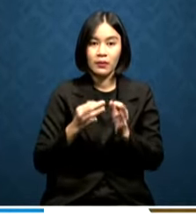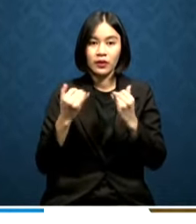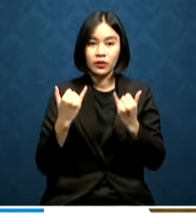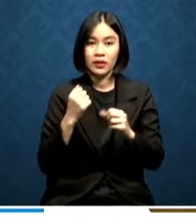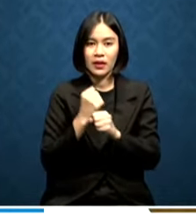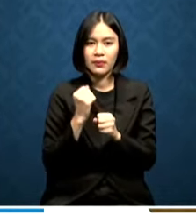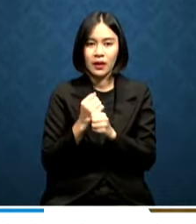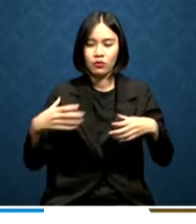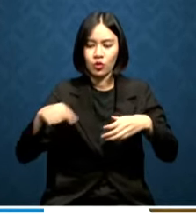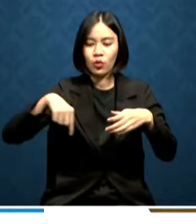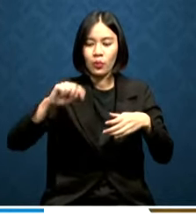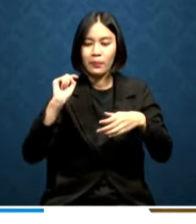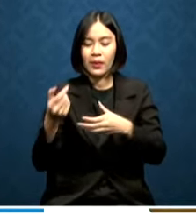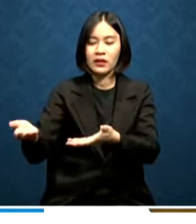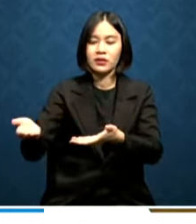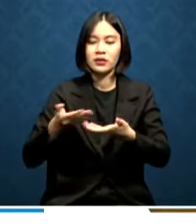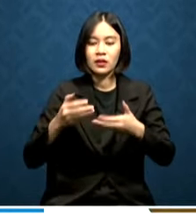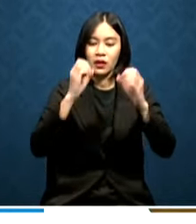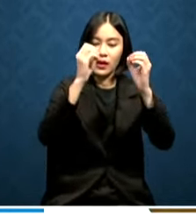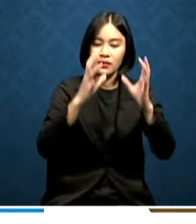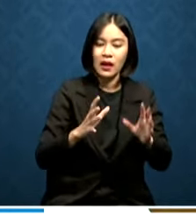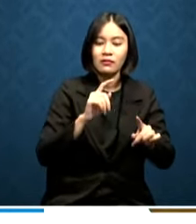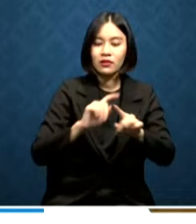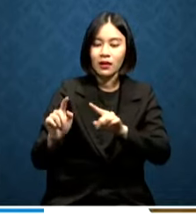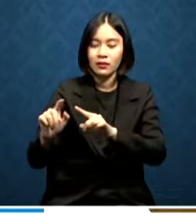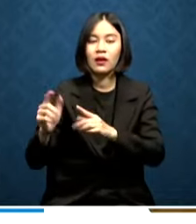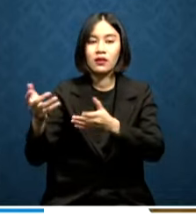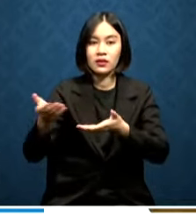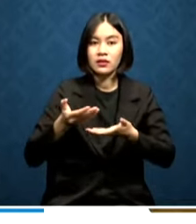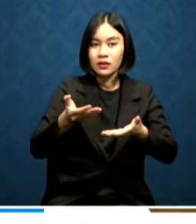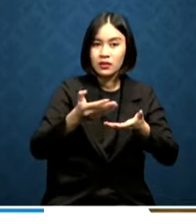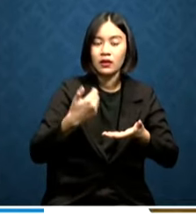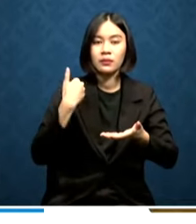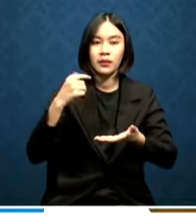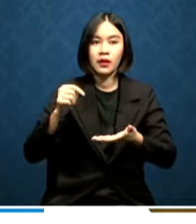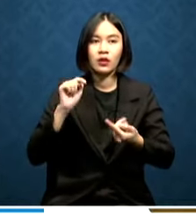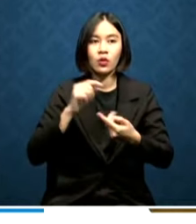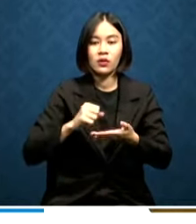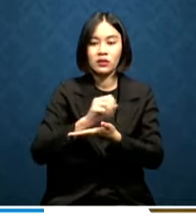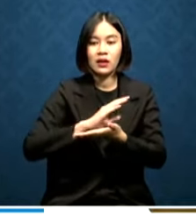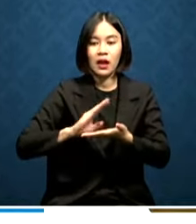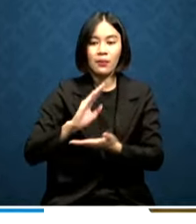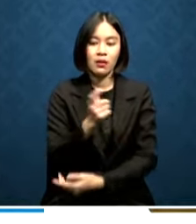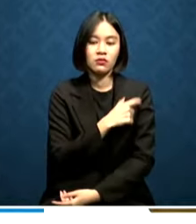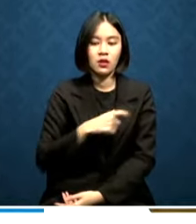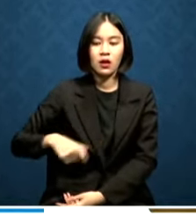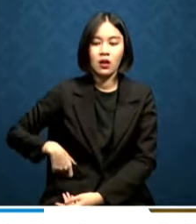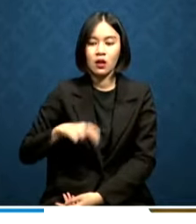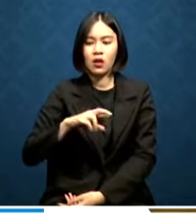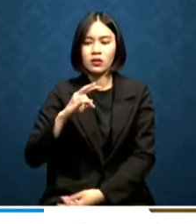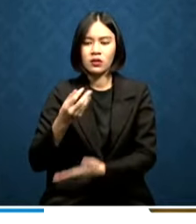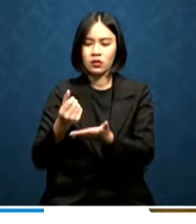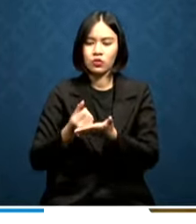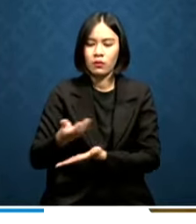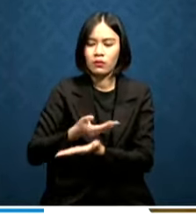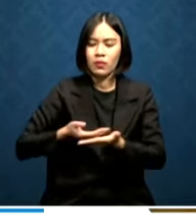ขึ้นมาว่าจะเชิญคณาจารย์หลายคนนะครับเชิญอาจจะเป็นสถาบันปกเกล้ามาช่วยกันคิดว่าจะให้ประชาชนรับ